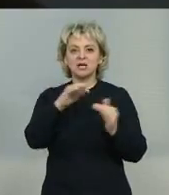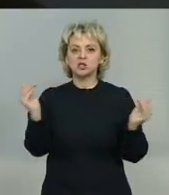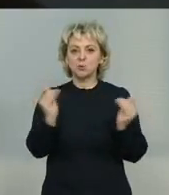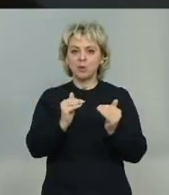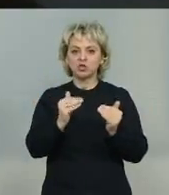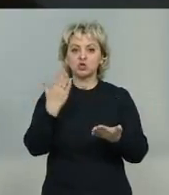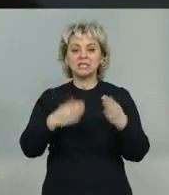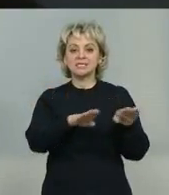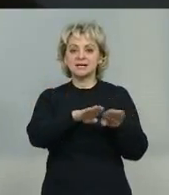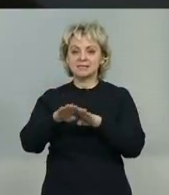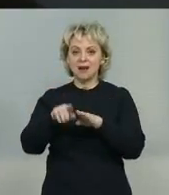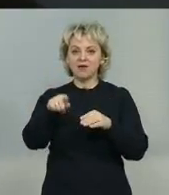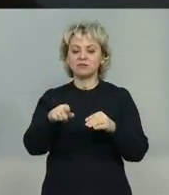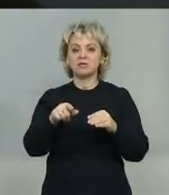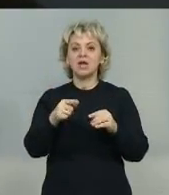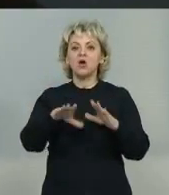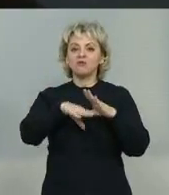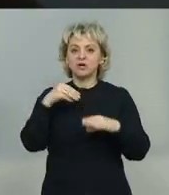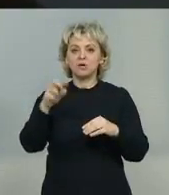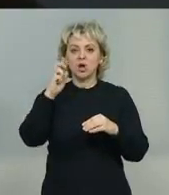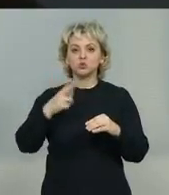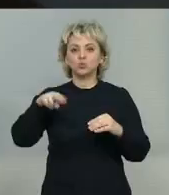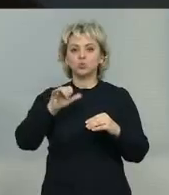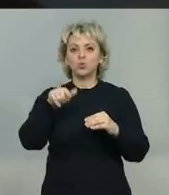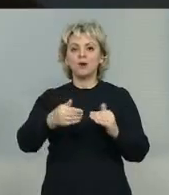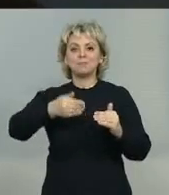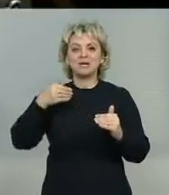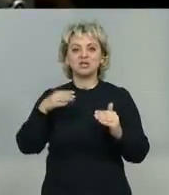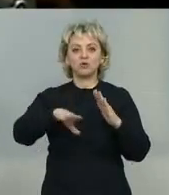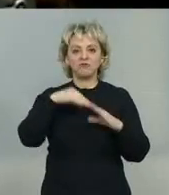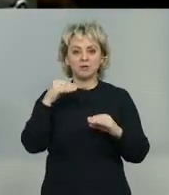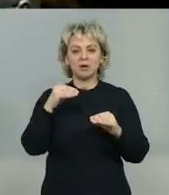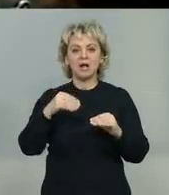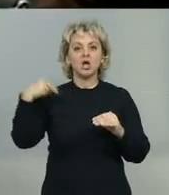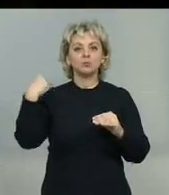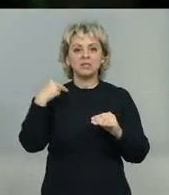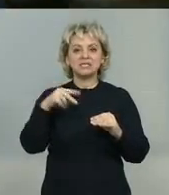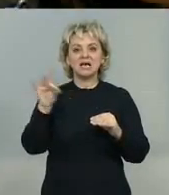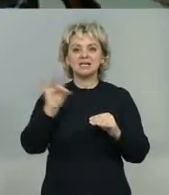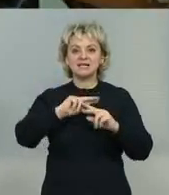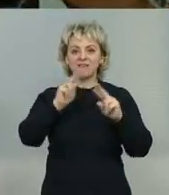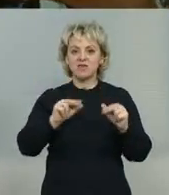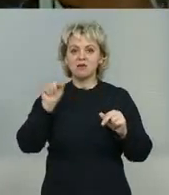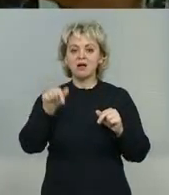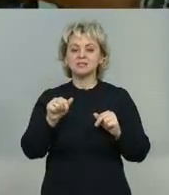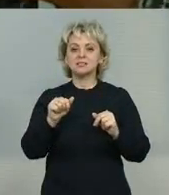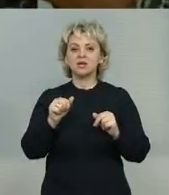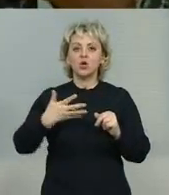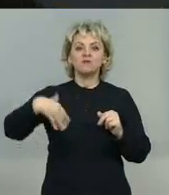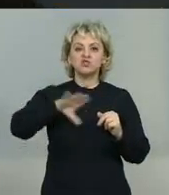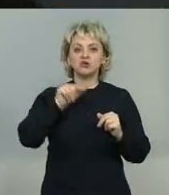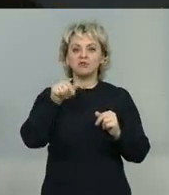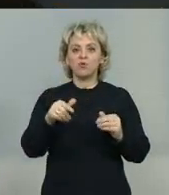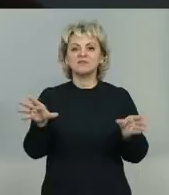меньше, если сравнивать и выборы в Государственную Думу, предыдущие выборы президента Российской Федерации. Всего